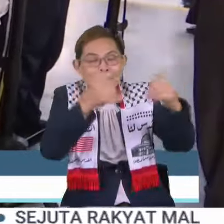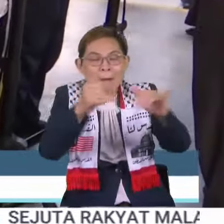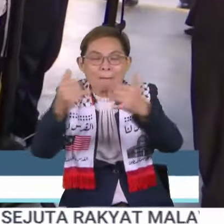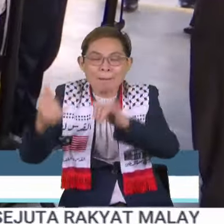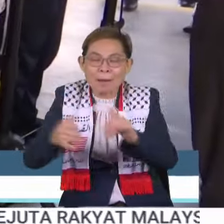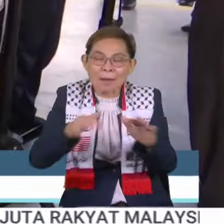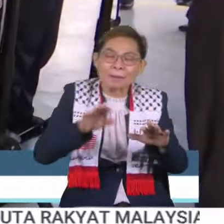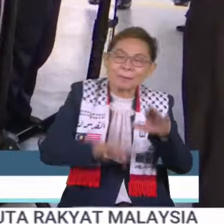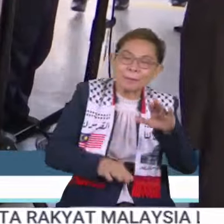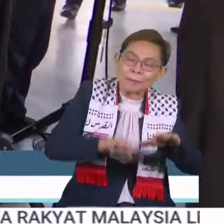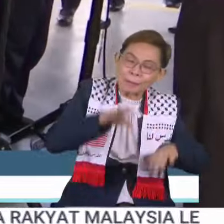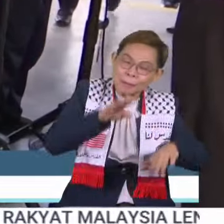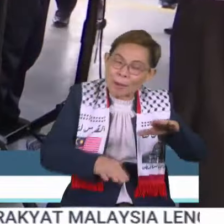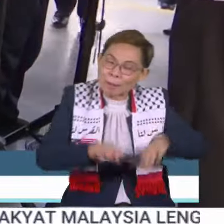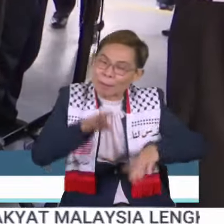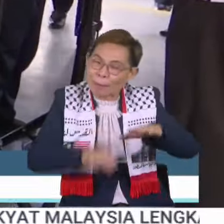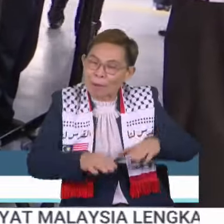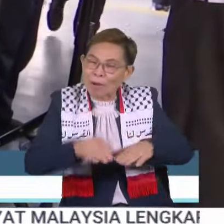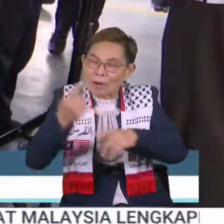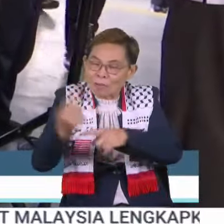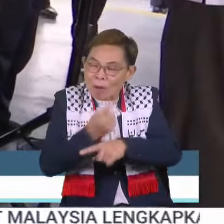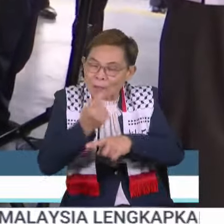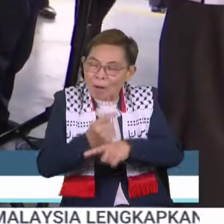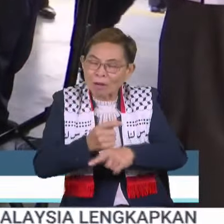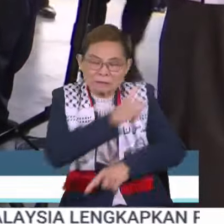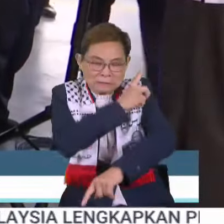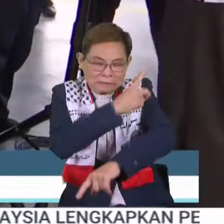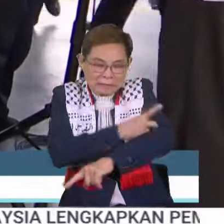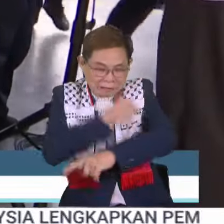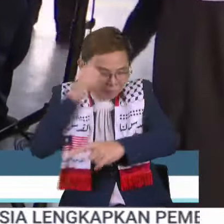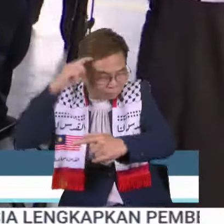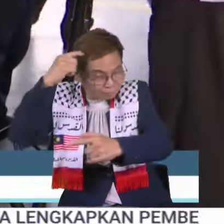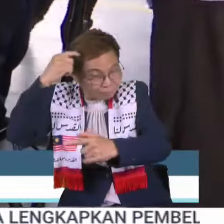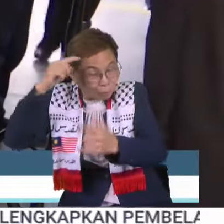muzik secara digital dapat melatih daya kognitif pelajar.